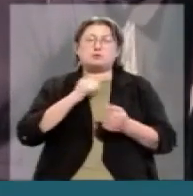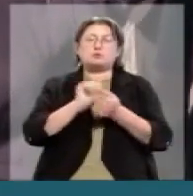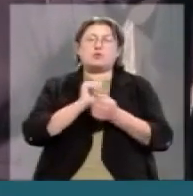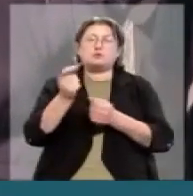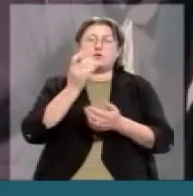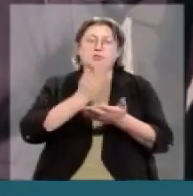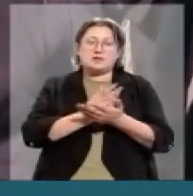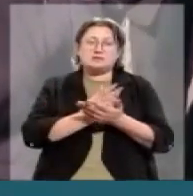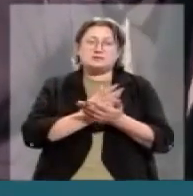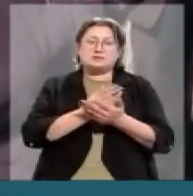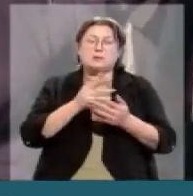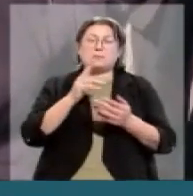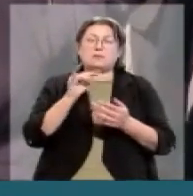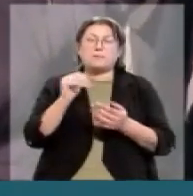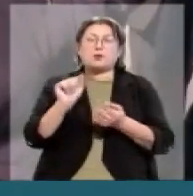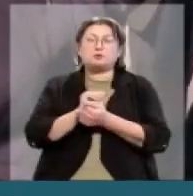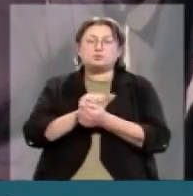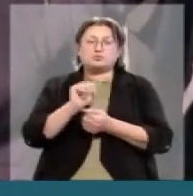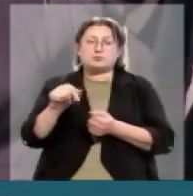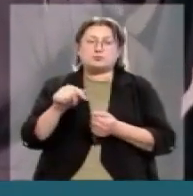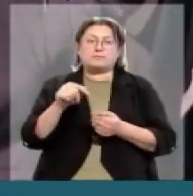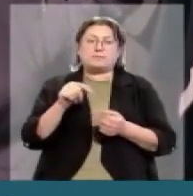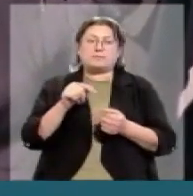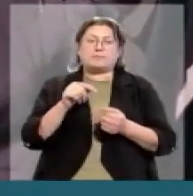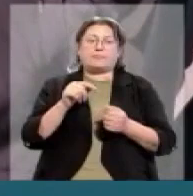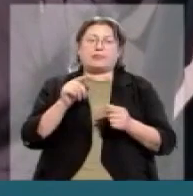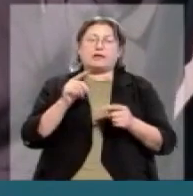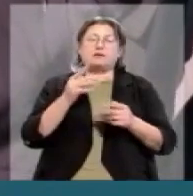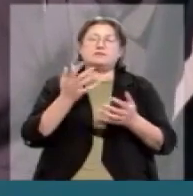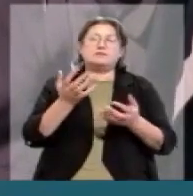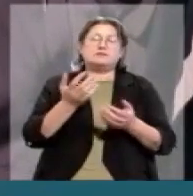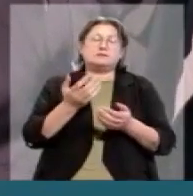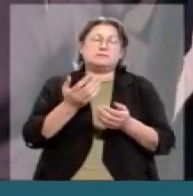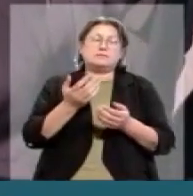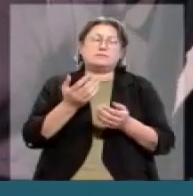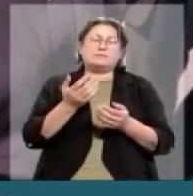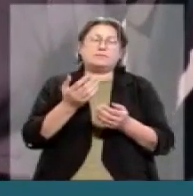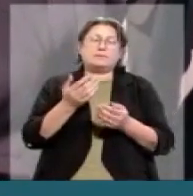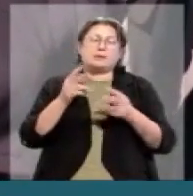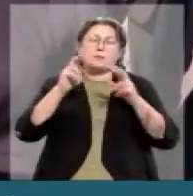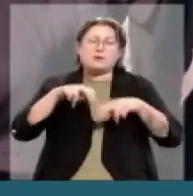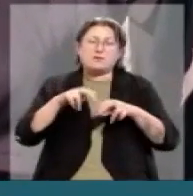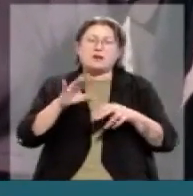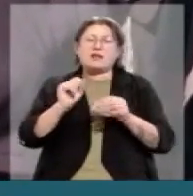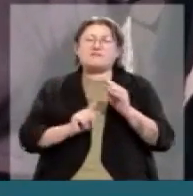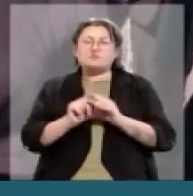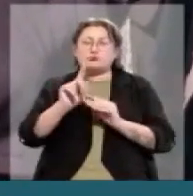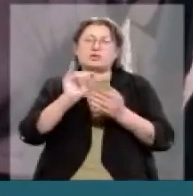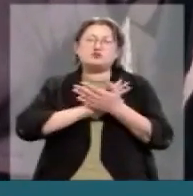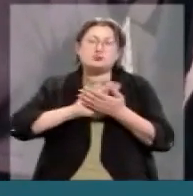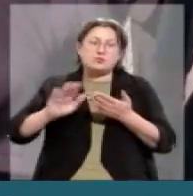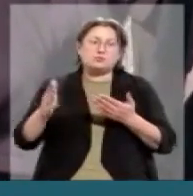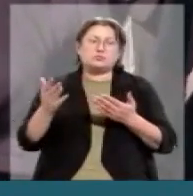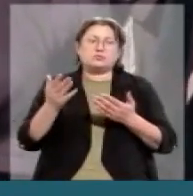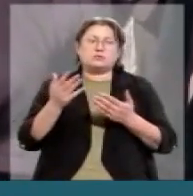зерно есть, которое не прошло сушку, мы тоже хотим там провести, взять пробы, проверить на всхожесть, на чистоту,